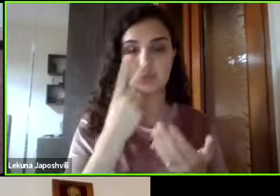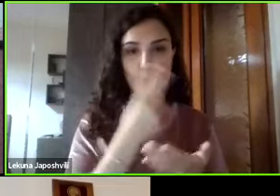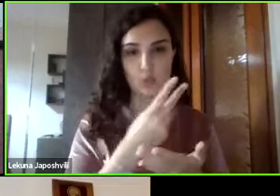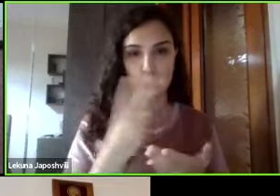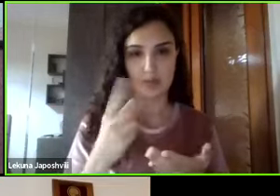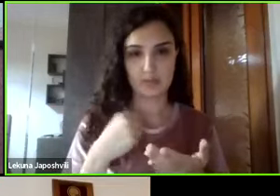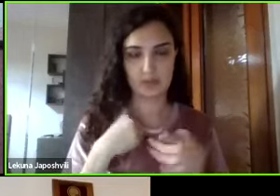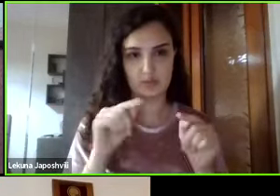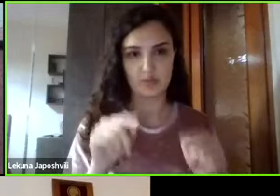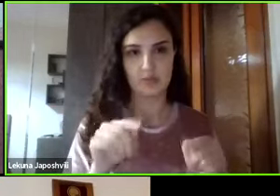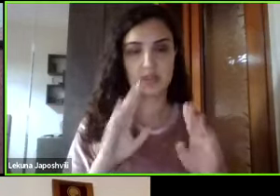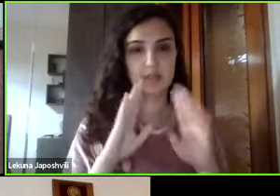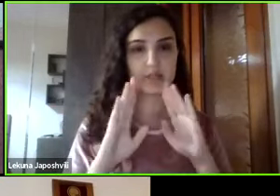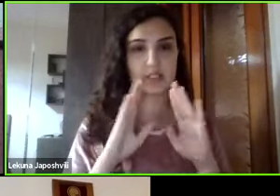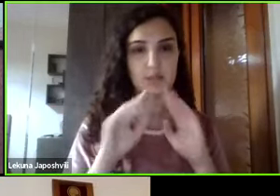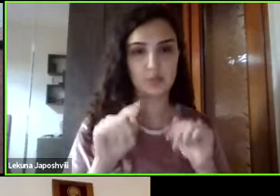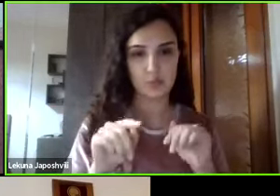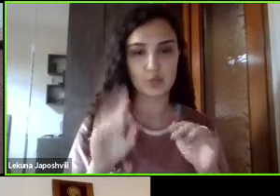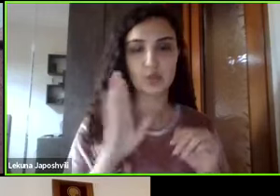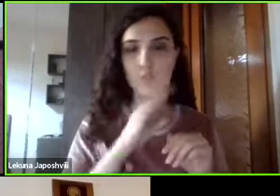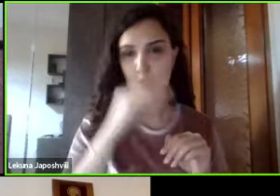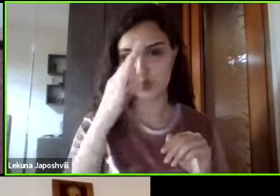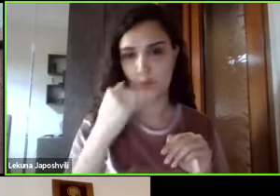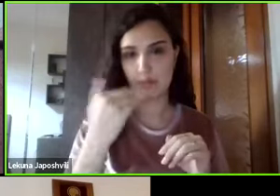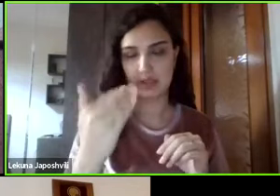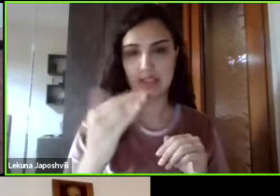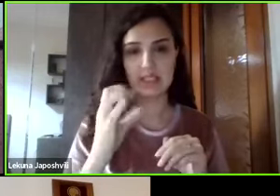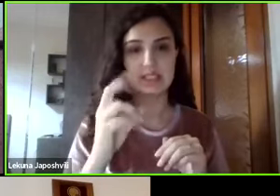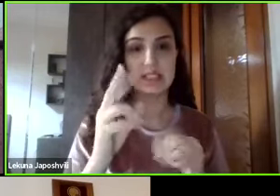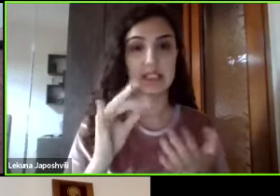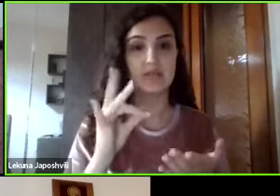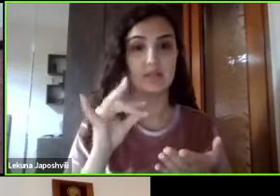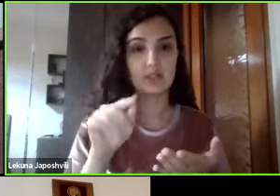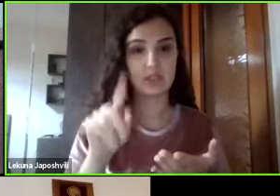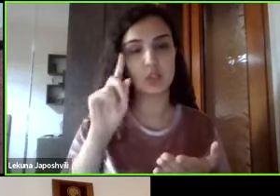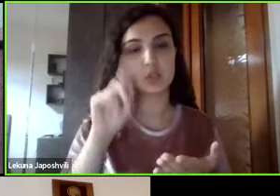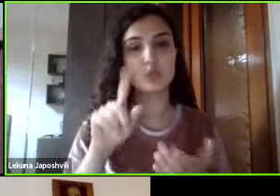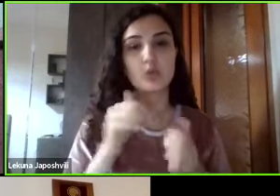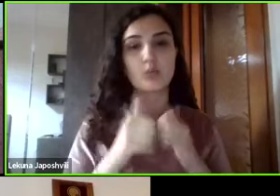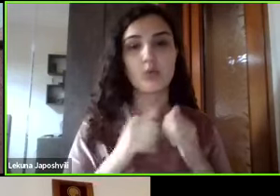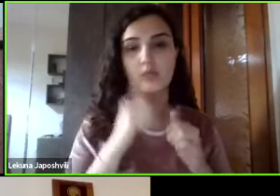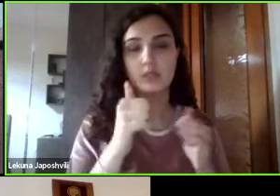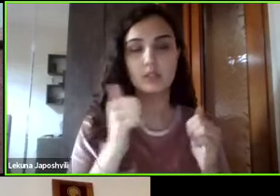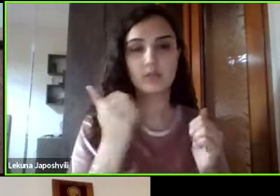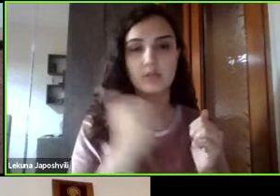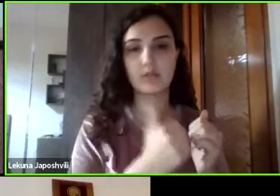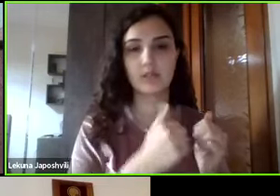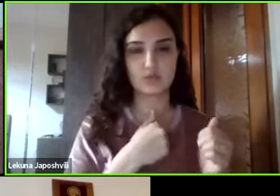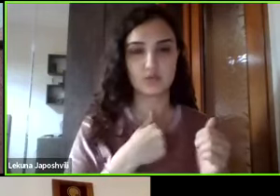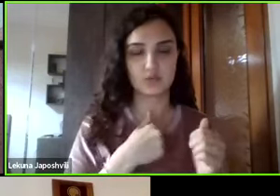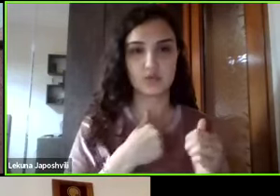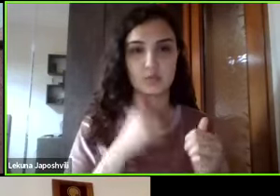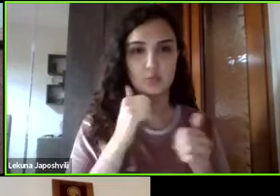ჩვენს Facebook Words, მშობლის კივრის პლატფორმას, იცის რომ ყოველკვირეულად ჩვენ გთავაზობთ